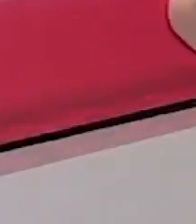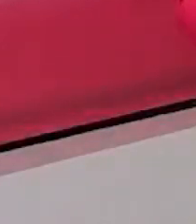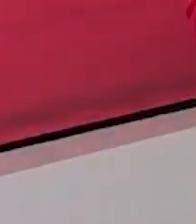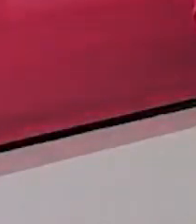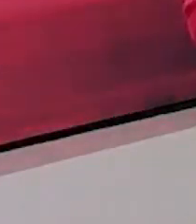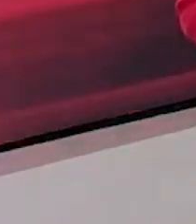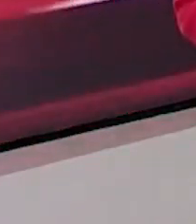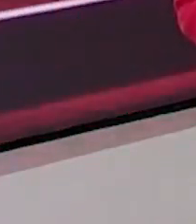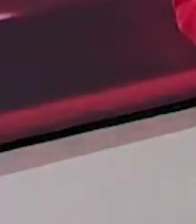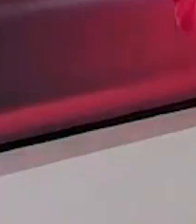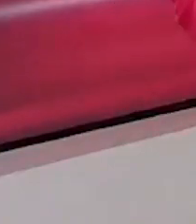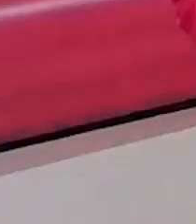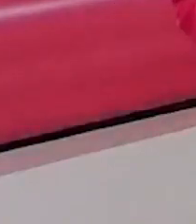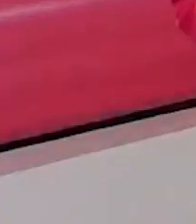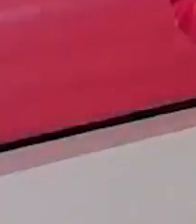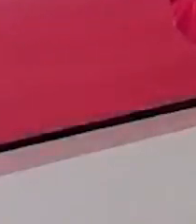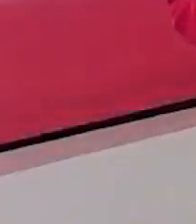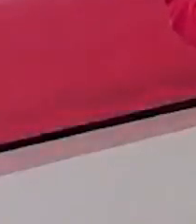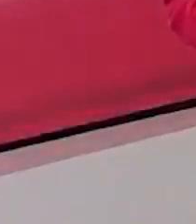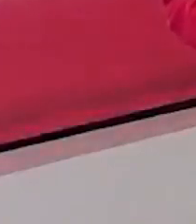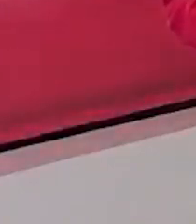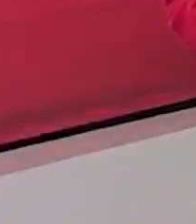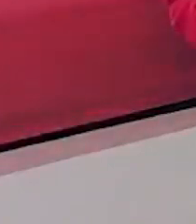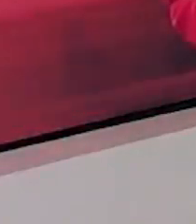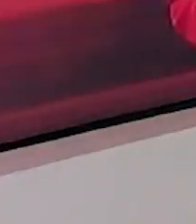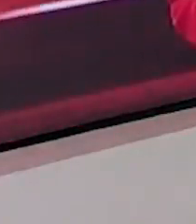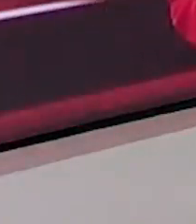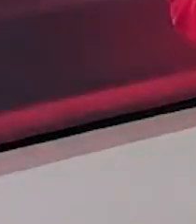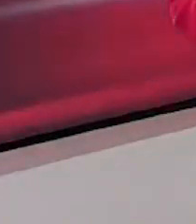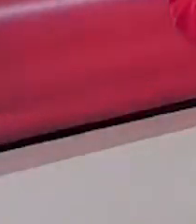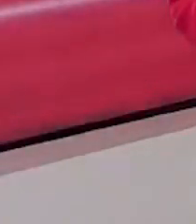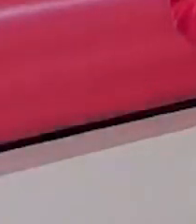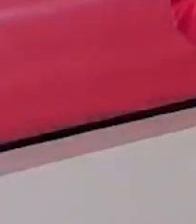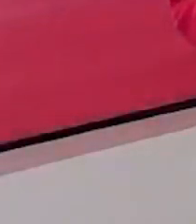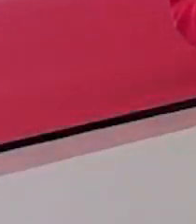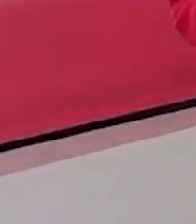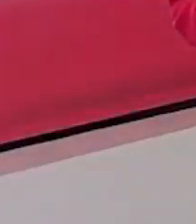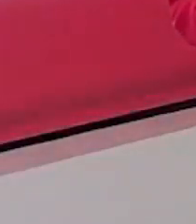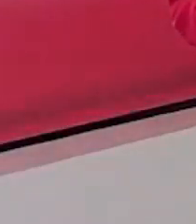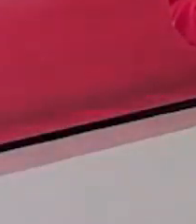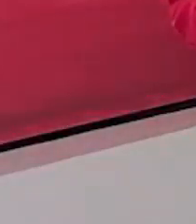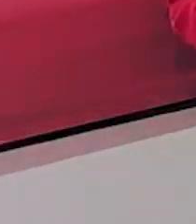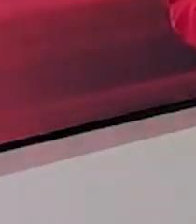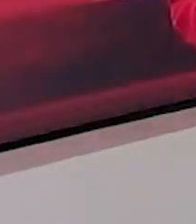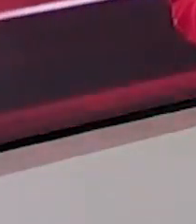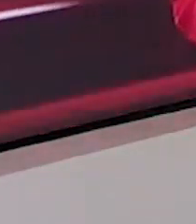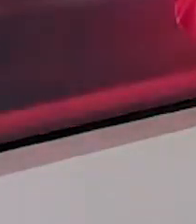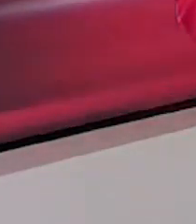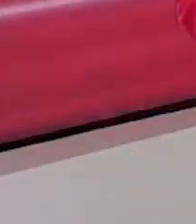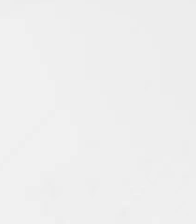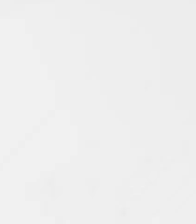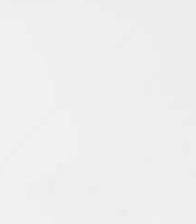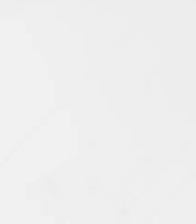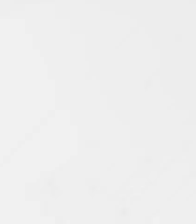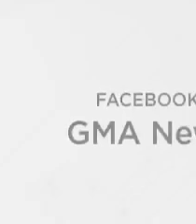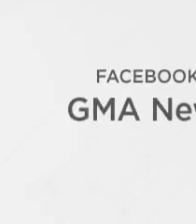mga kapuso abroad, subaybayan niyo po kami sa GMA Pinoy TV at sa www.gmanews.tv.